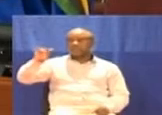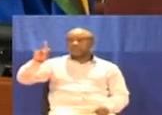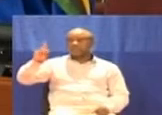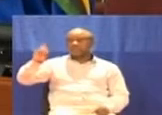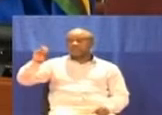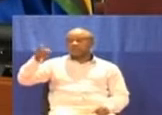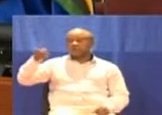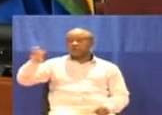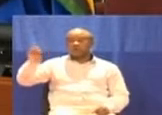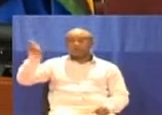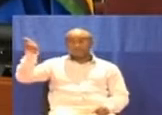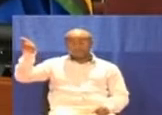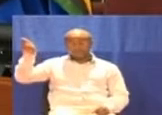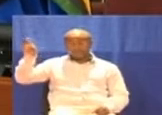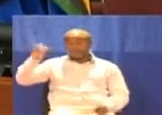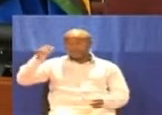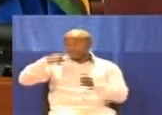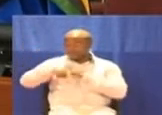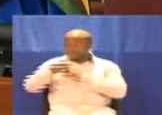kwenye Bunge Girls High School.